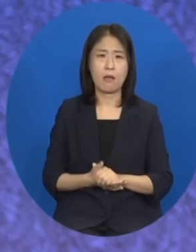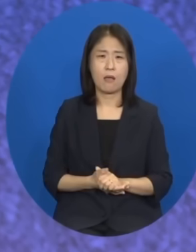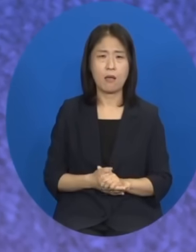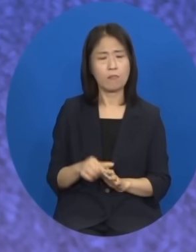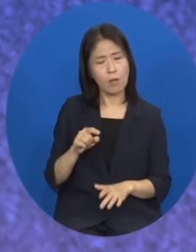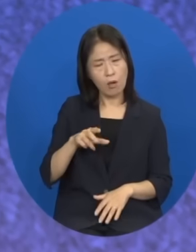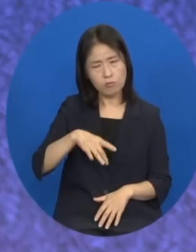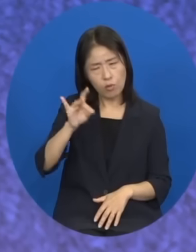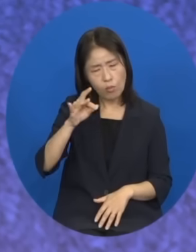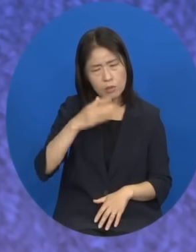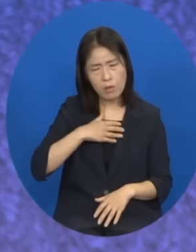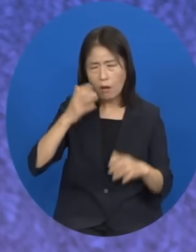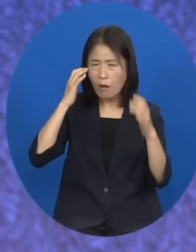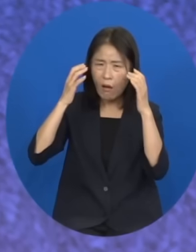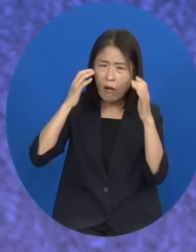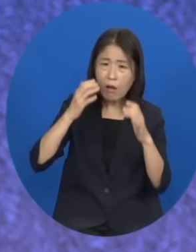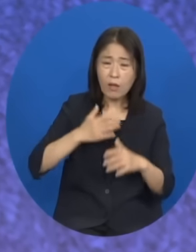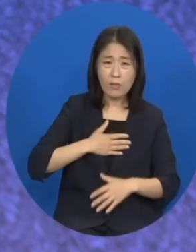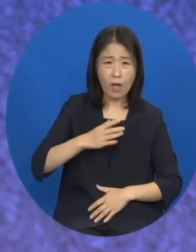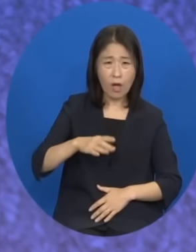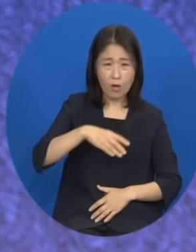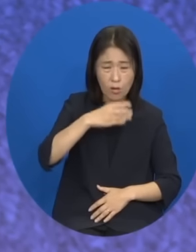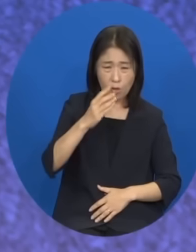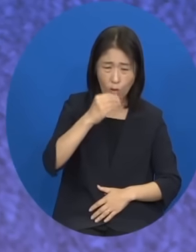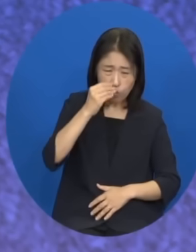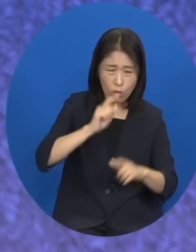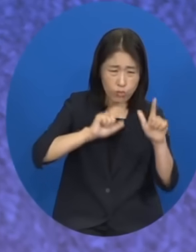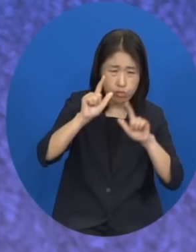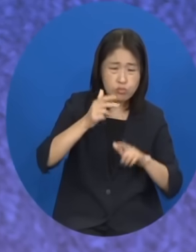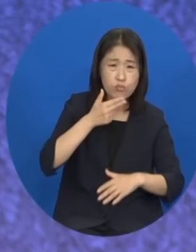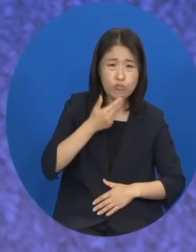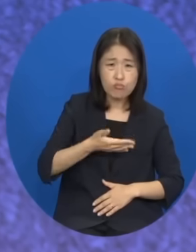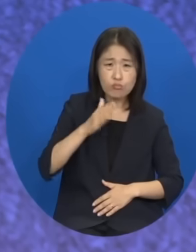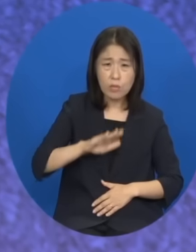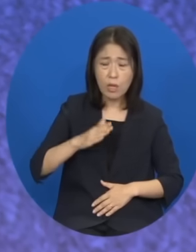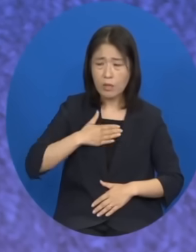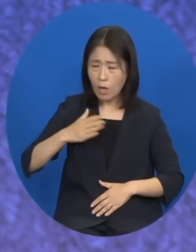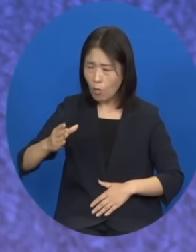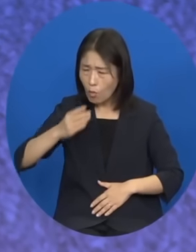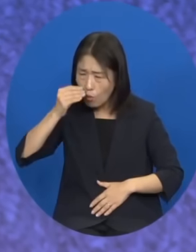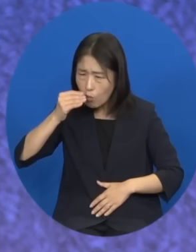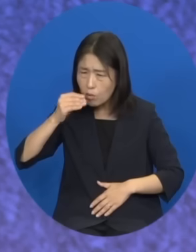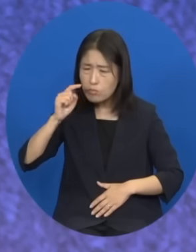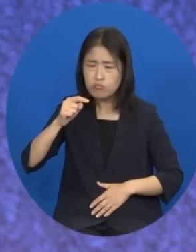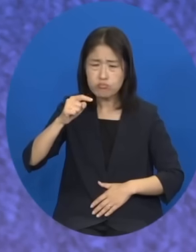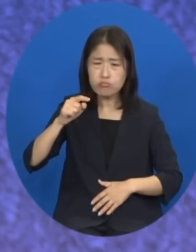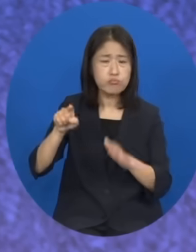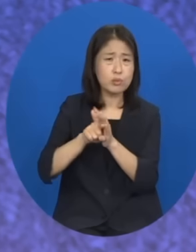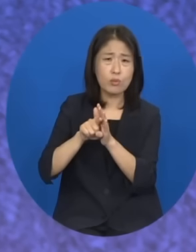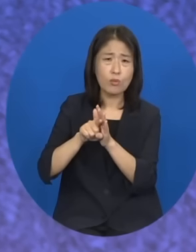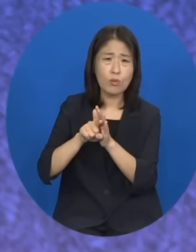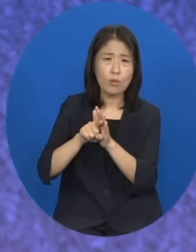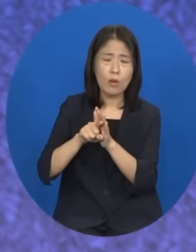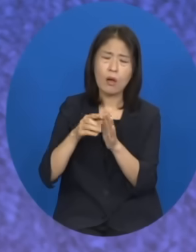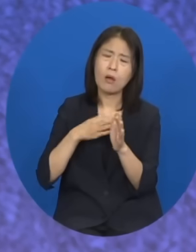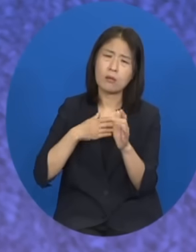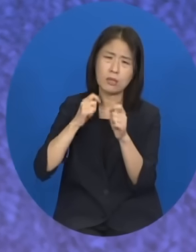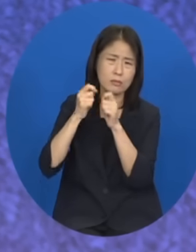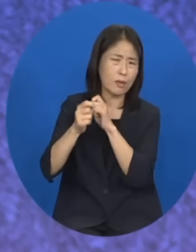헷갈렸어요. 내가 거룩하지 않은데 내가 거룩하다고 믿는 것은 사기꾼 같은